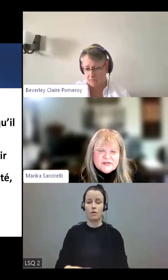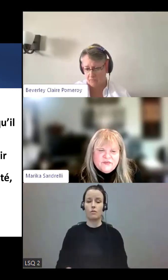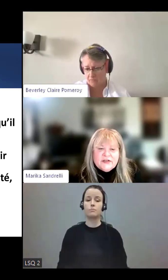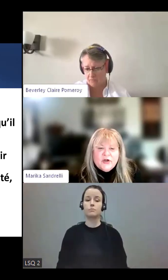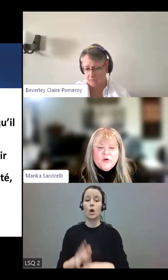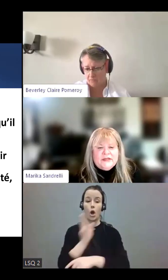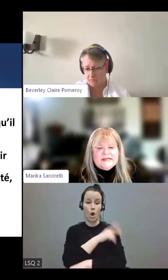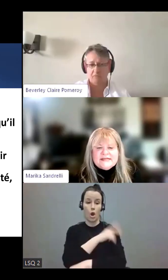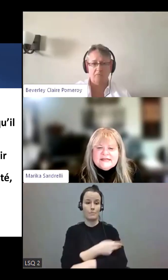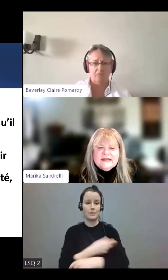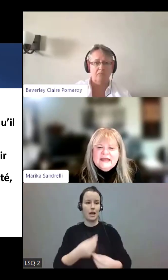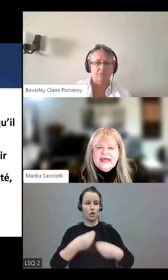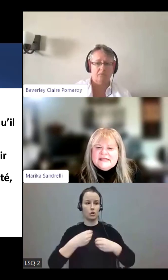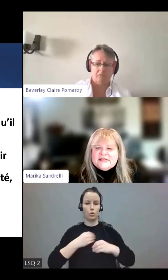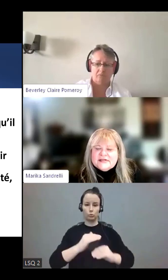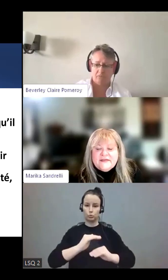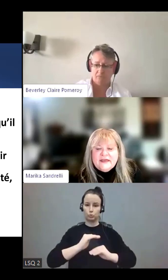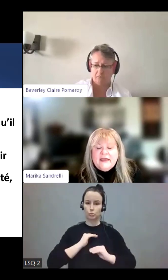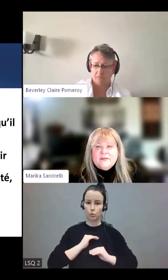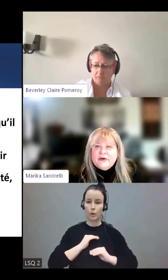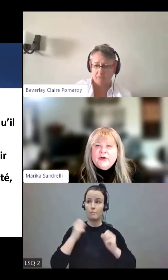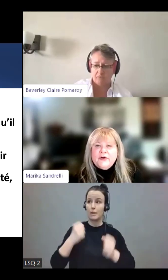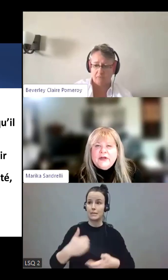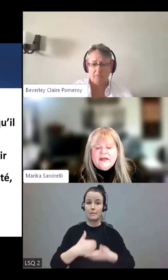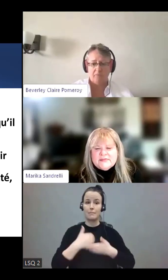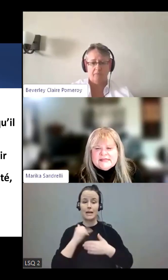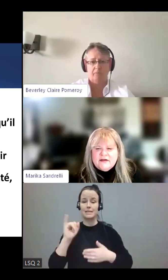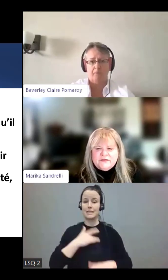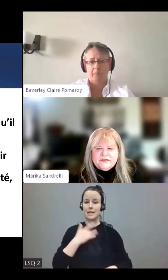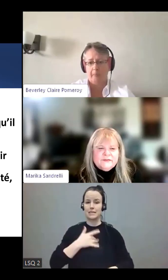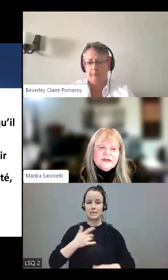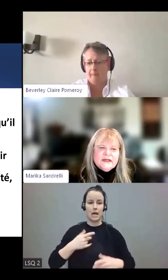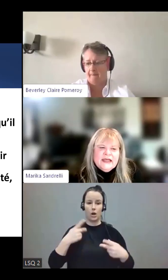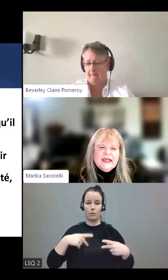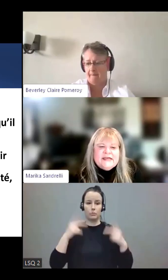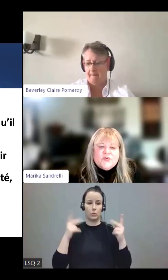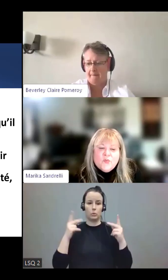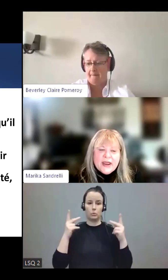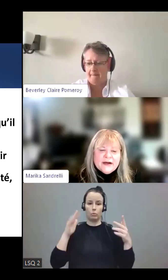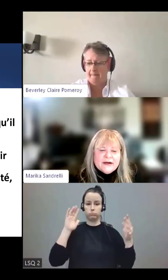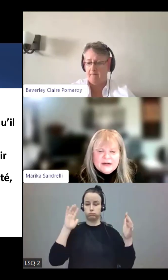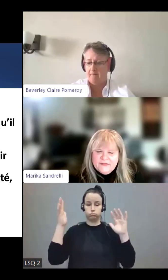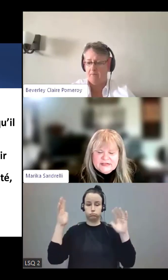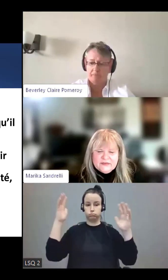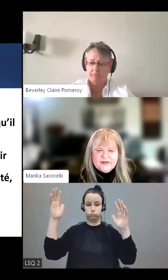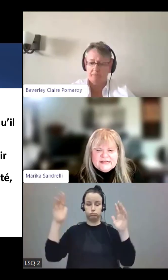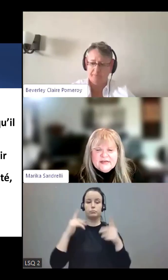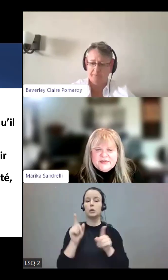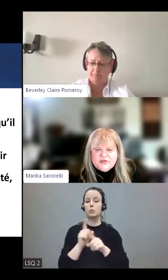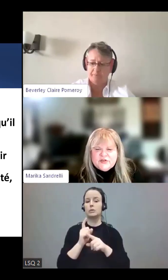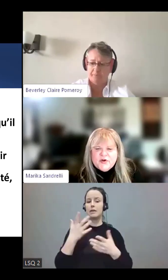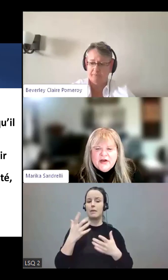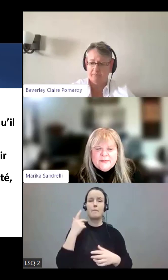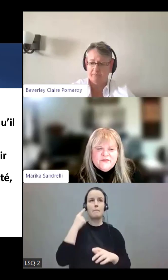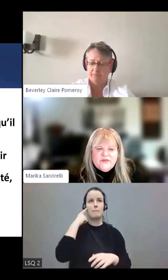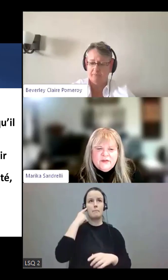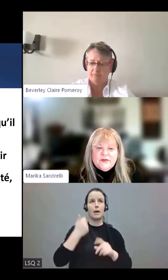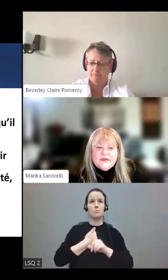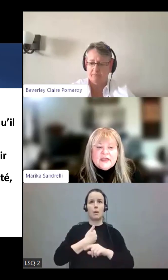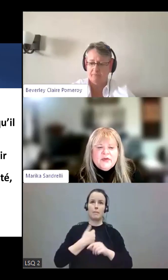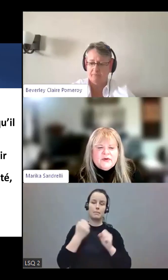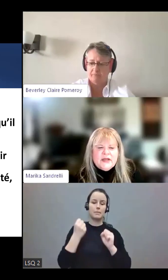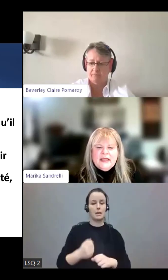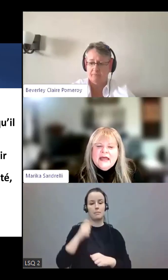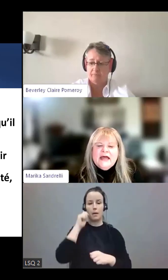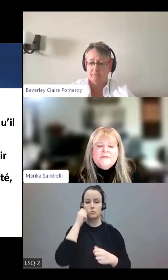perdre espoir et à penser à se faire du mal. Il connaît les différents programmes visant la consommation de substances à faire dans la communauté, mais les